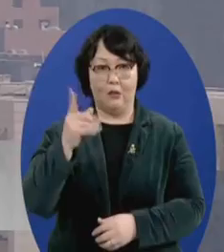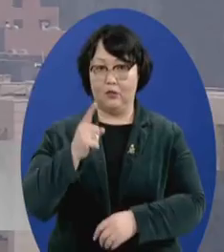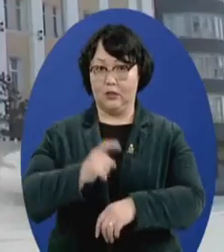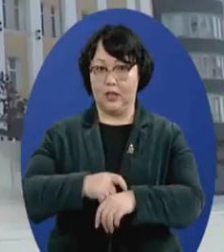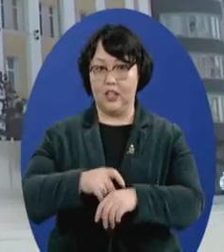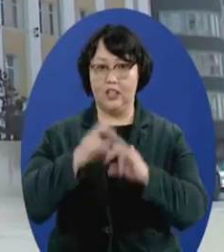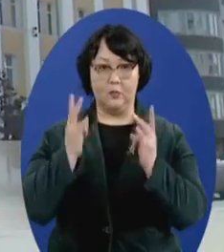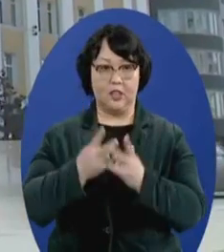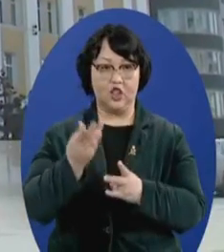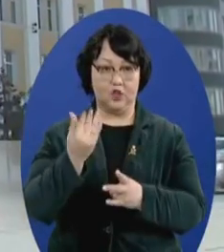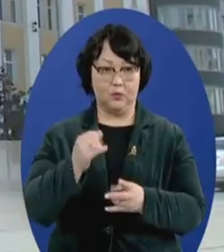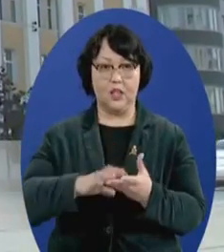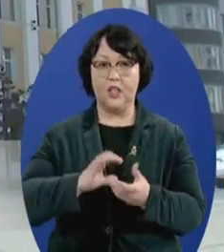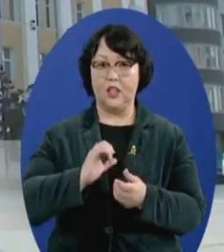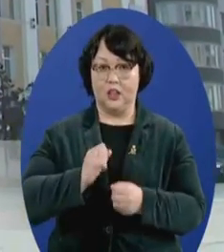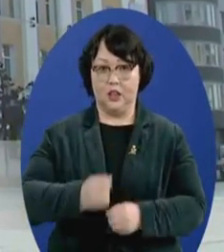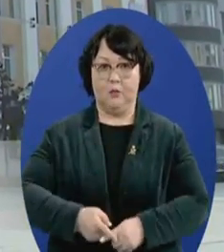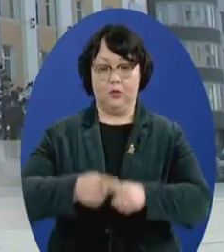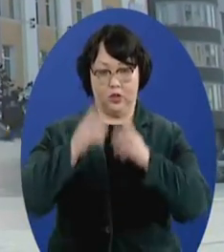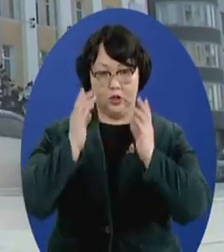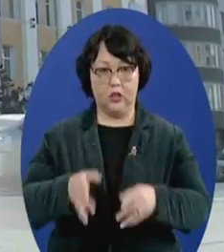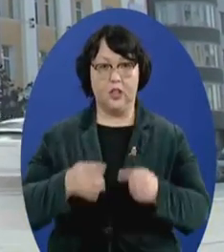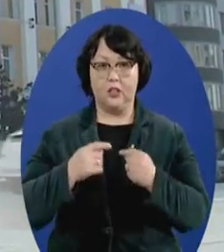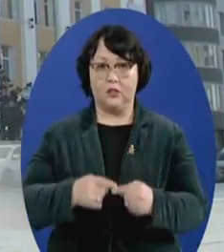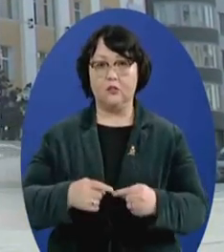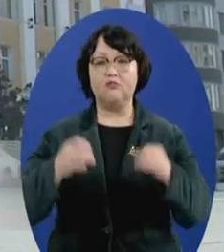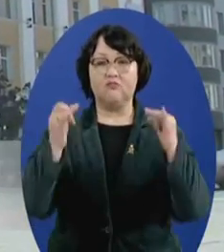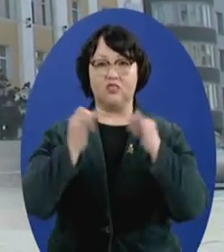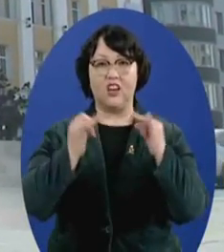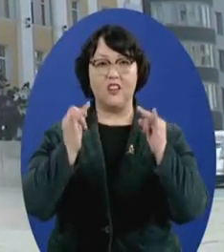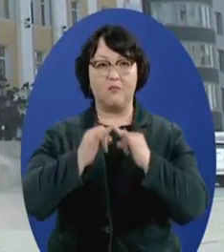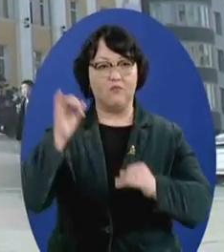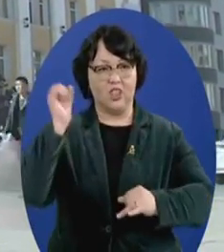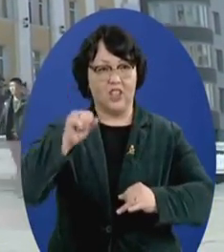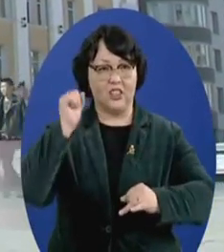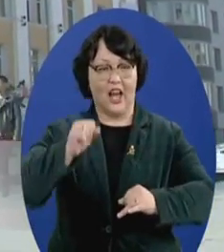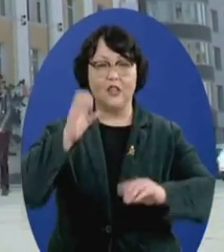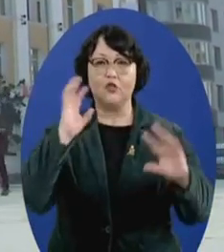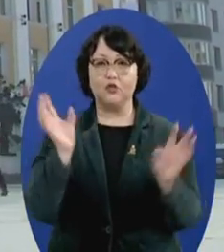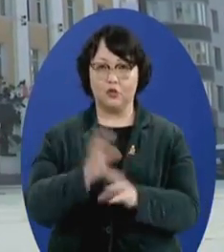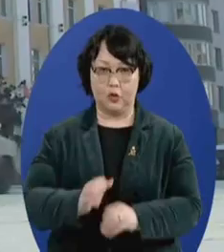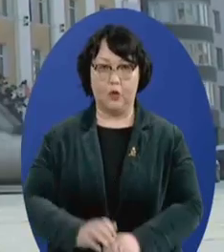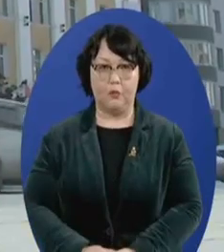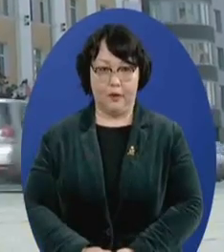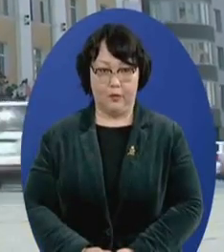11 цагт нийгмийн даатгалын шимтгэлийг нэмэгдүүлсэн шийдвэрийг эсэргүүцэж цахим жагсаал зохион байгуулах юм байна.